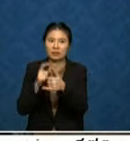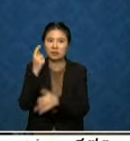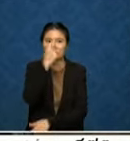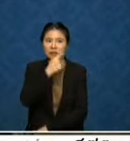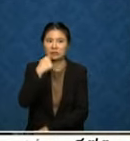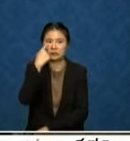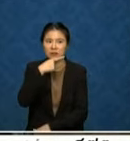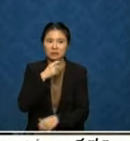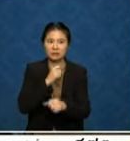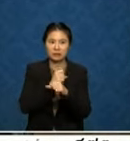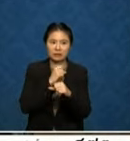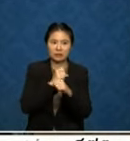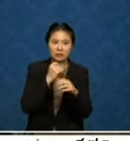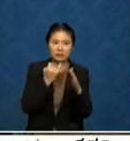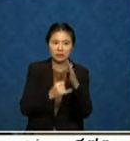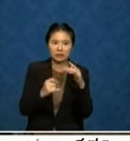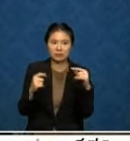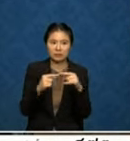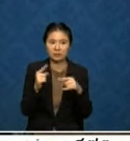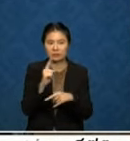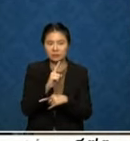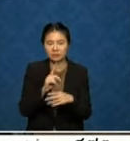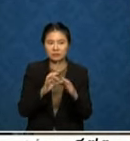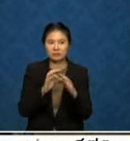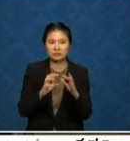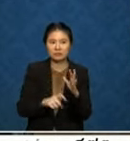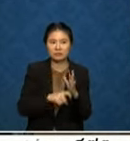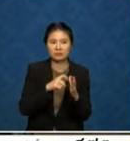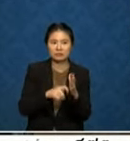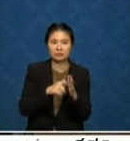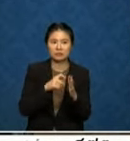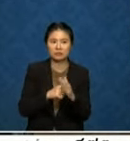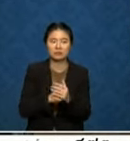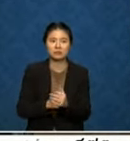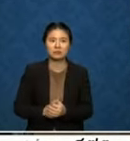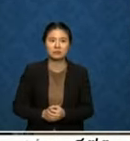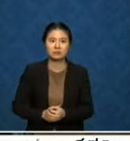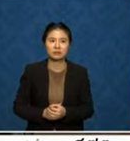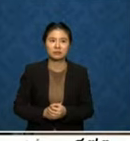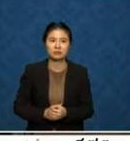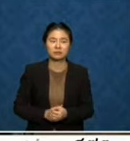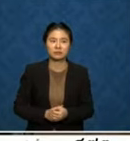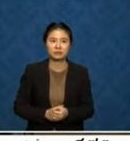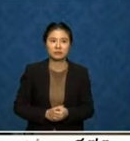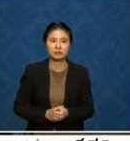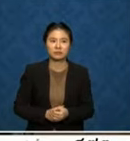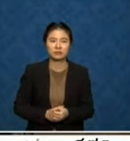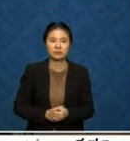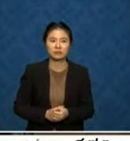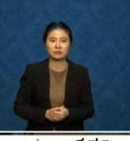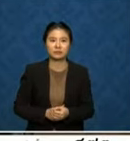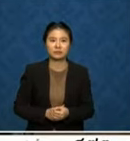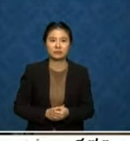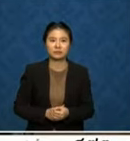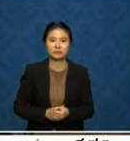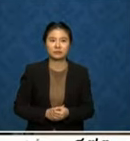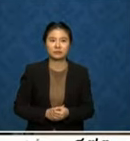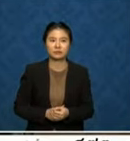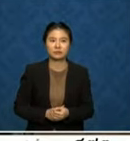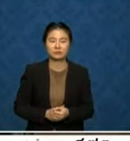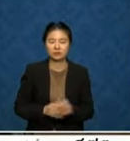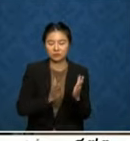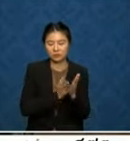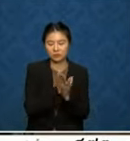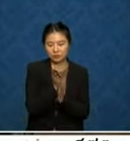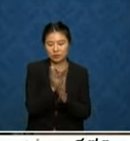ครทำอย่างไรและมีที่มาอย่างไรเพื่อความละเอียดรอบคอบขึ้นค่ะดังนั้นค่ะในส่วนของฝ่ายนิติบั